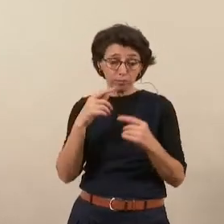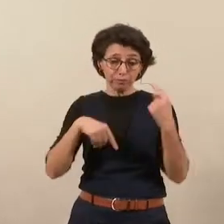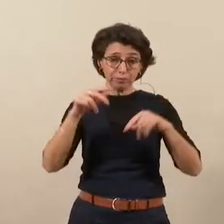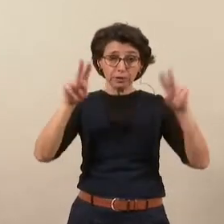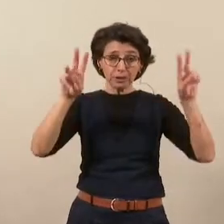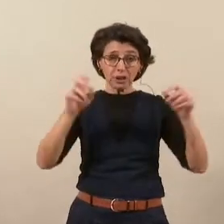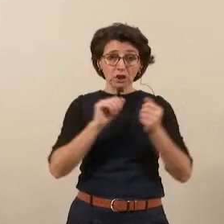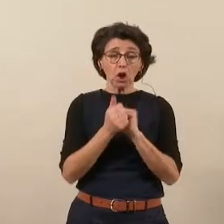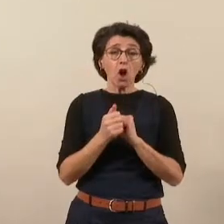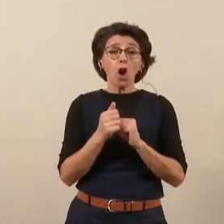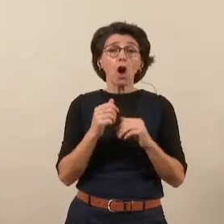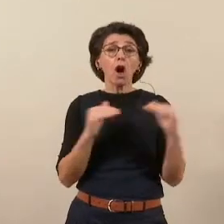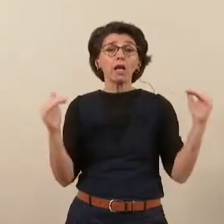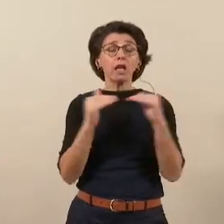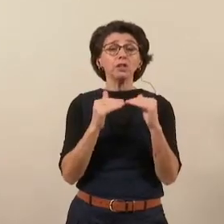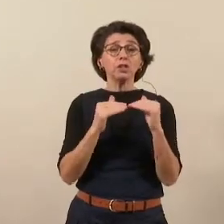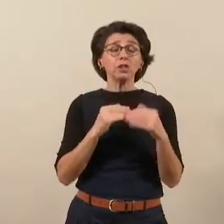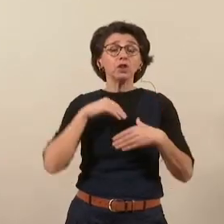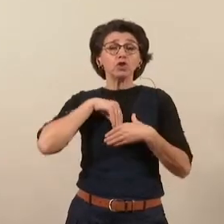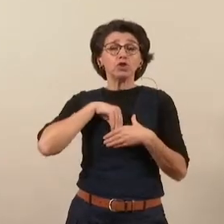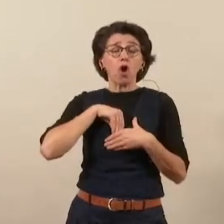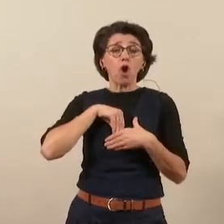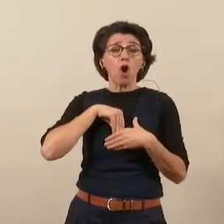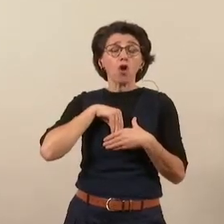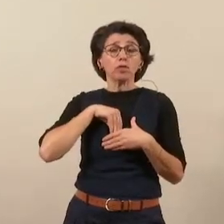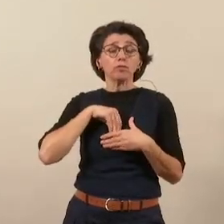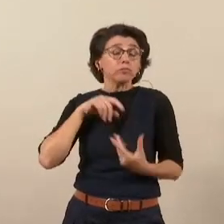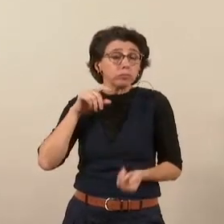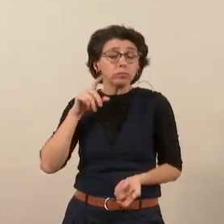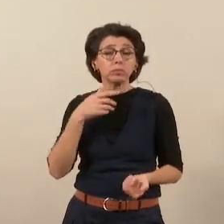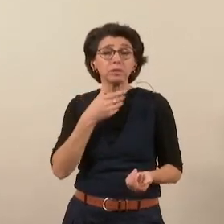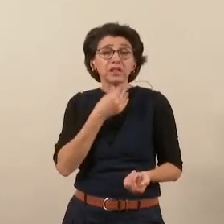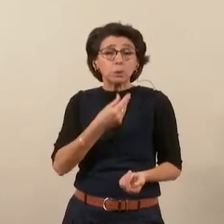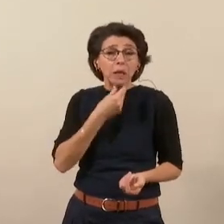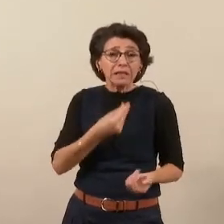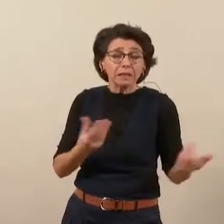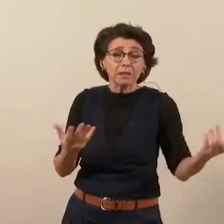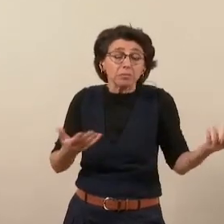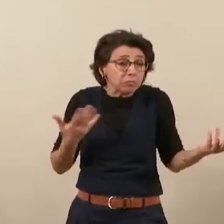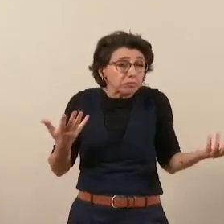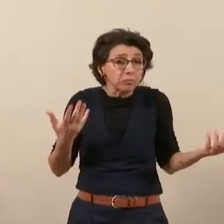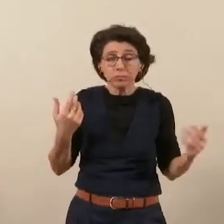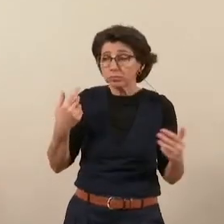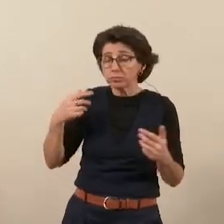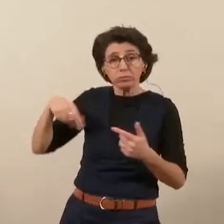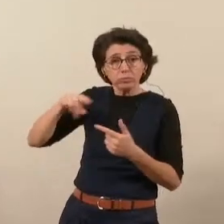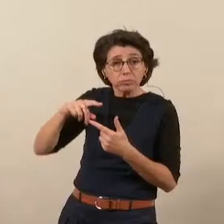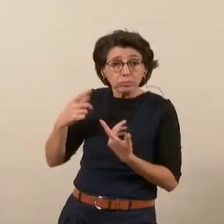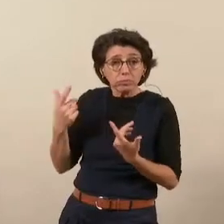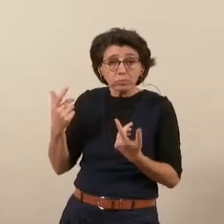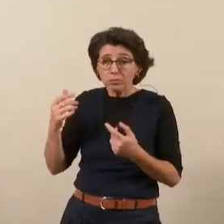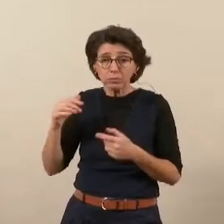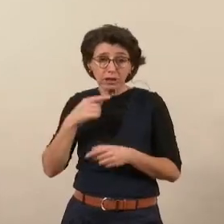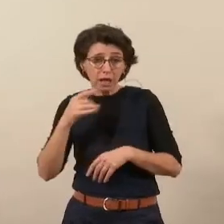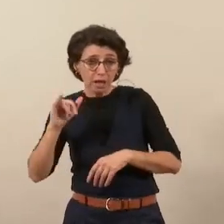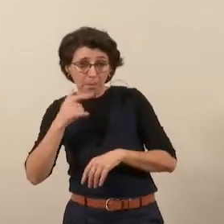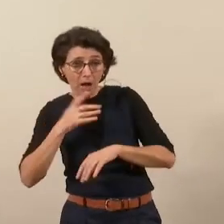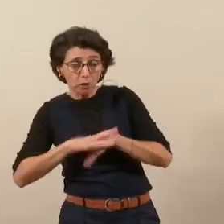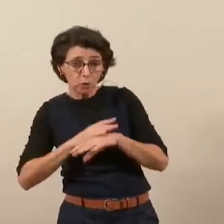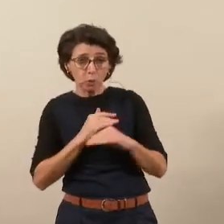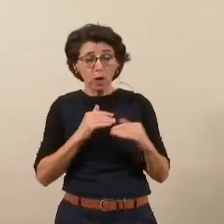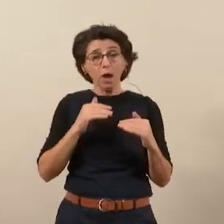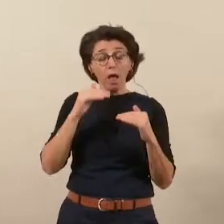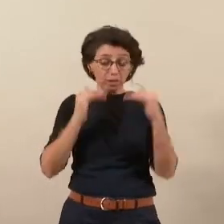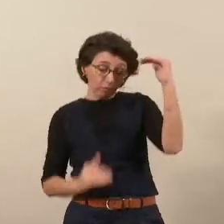sexualités. Comme personne à ma connaissance ne se prononce pour l'inégalité de traitement des genres et des sexualités, voilà